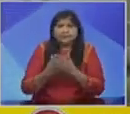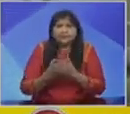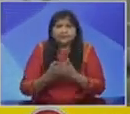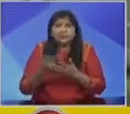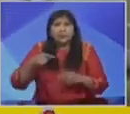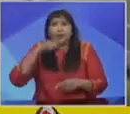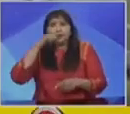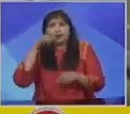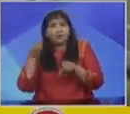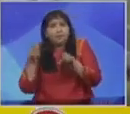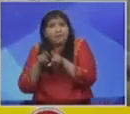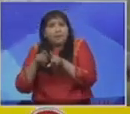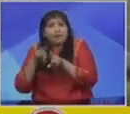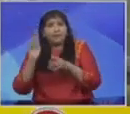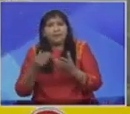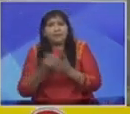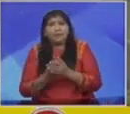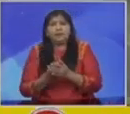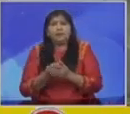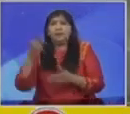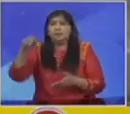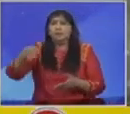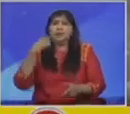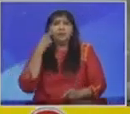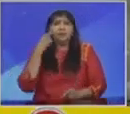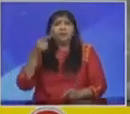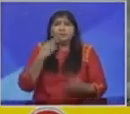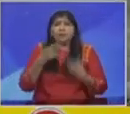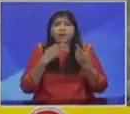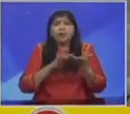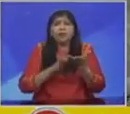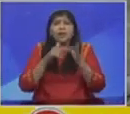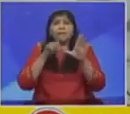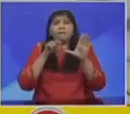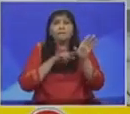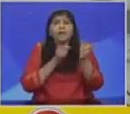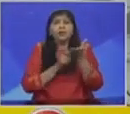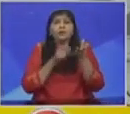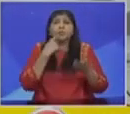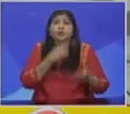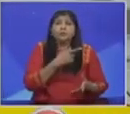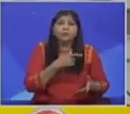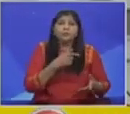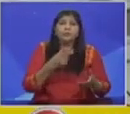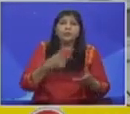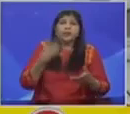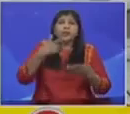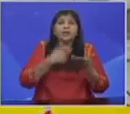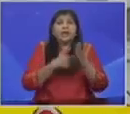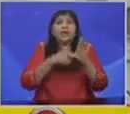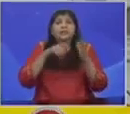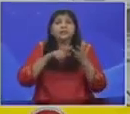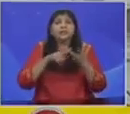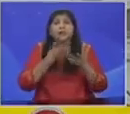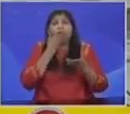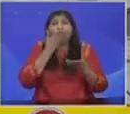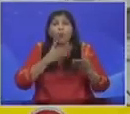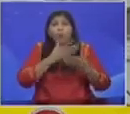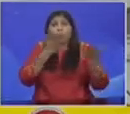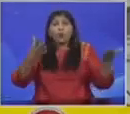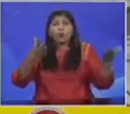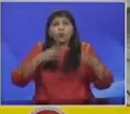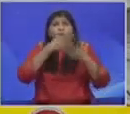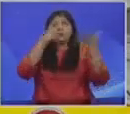गौरव कहा जाता है। लेकिन मयूर जी ने काजीरंगा में वाटरफॉल्स की संख्या में हुई बढ़ोतरी को